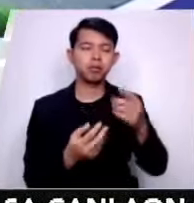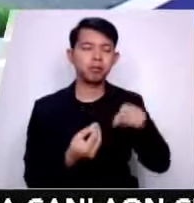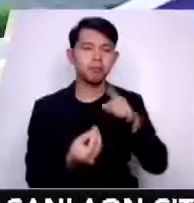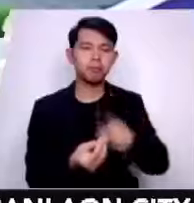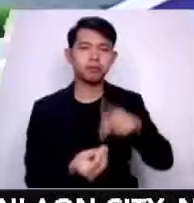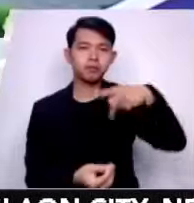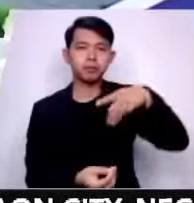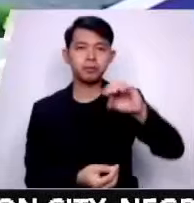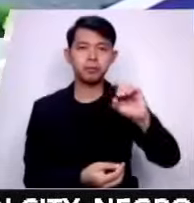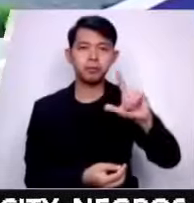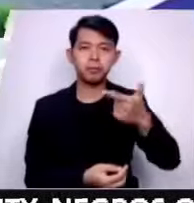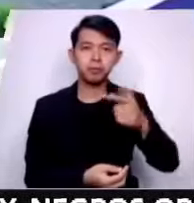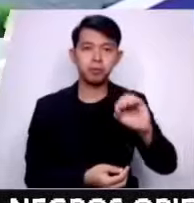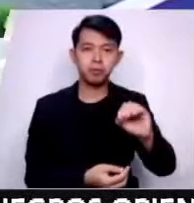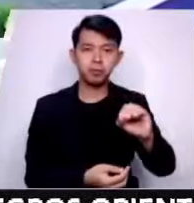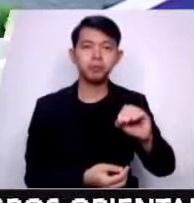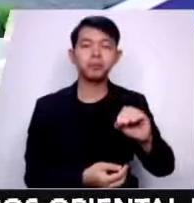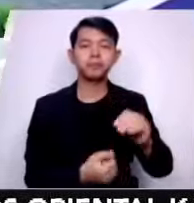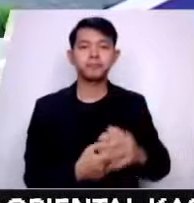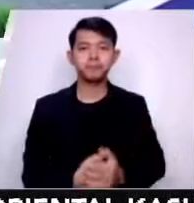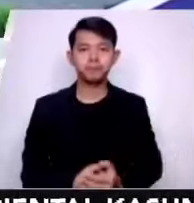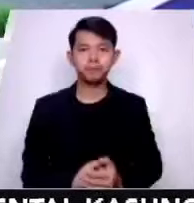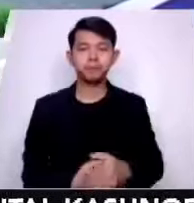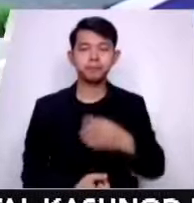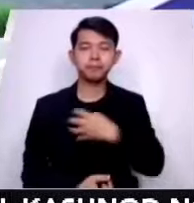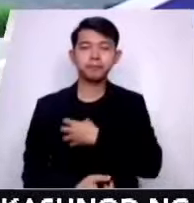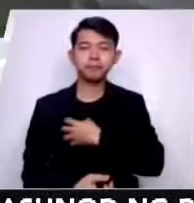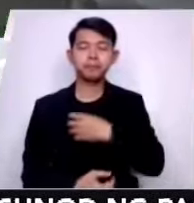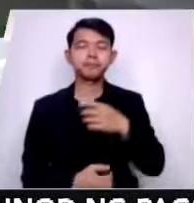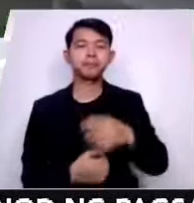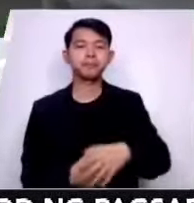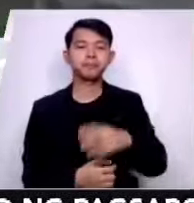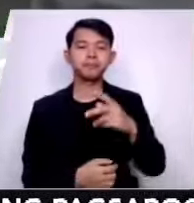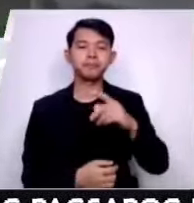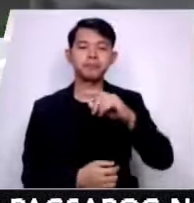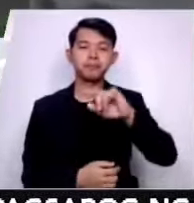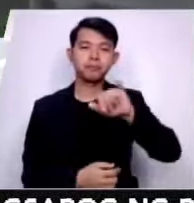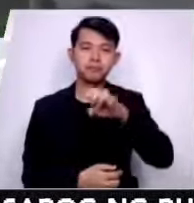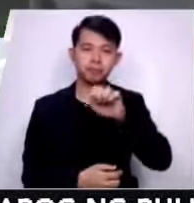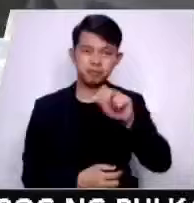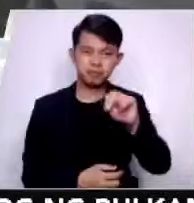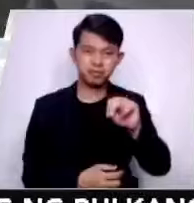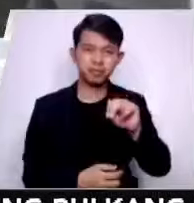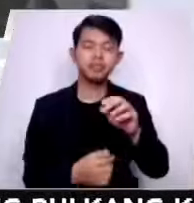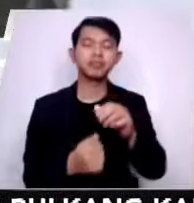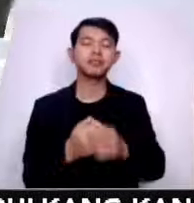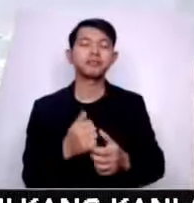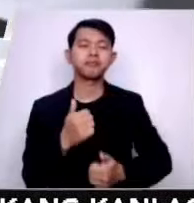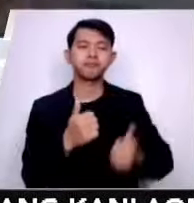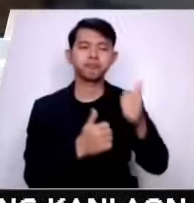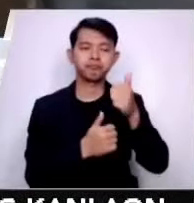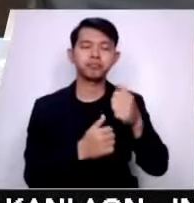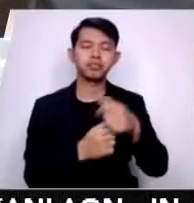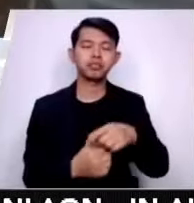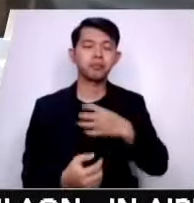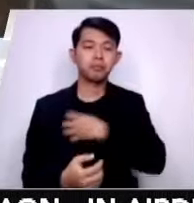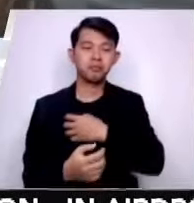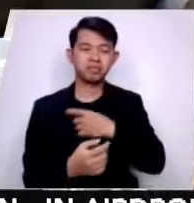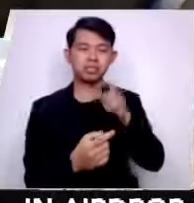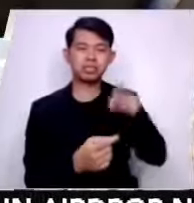lugar. Ayon kay PNP spokesperson Colonel Gene Fajardo, sasailalim ang mga pulis sa retraining at